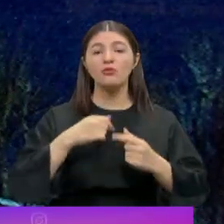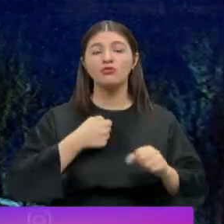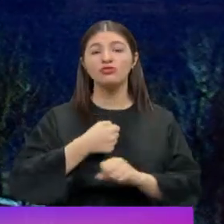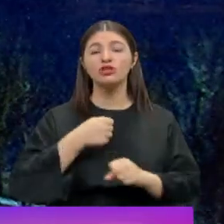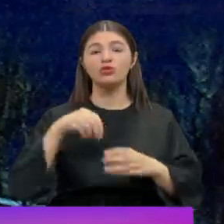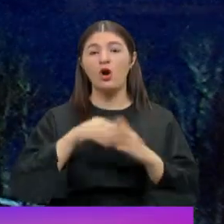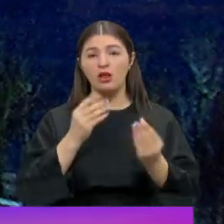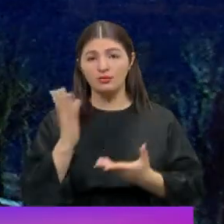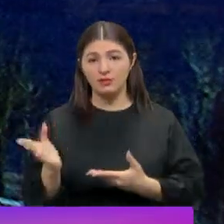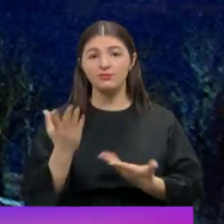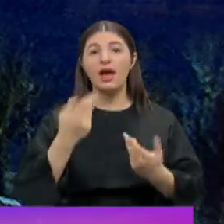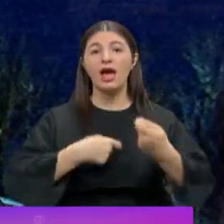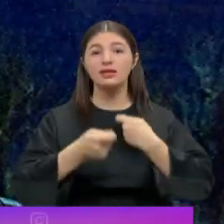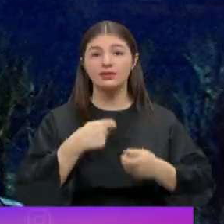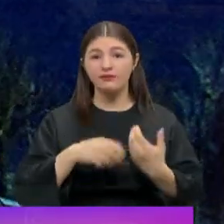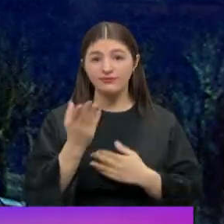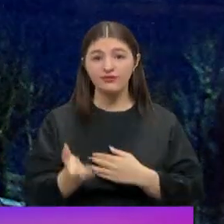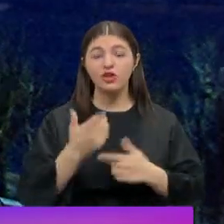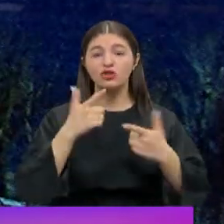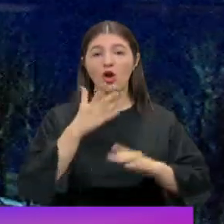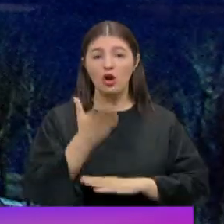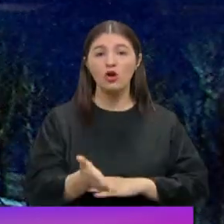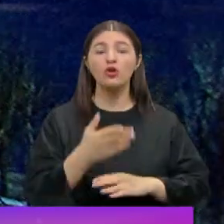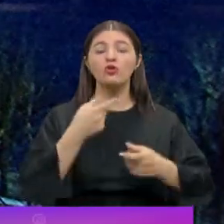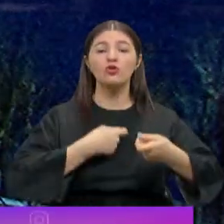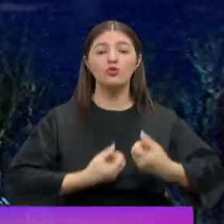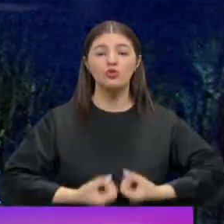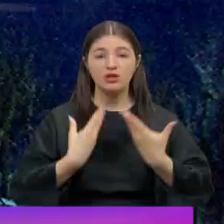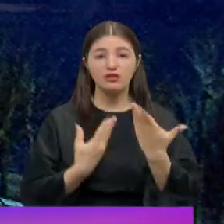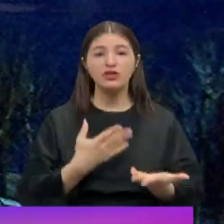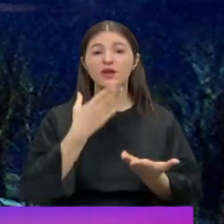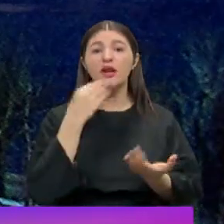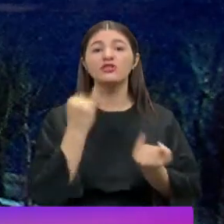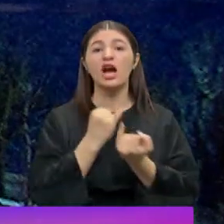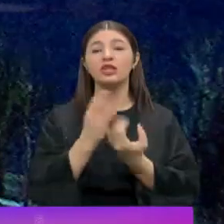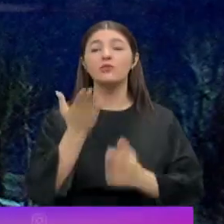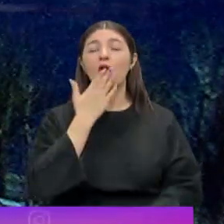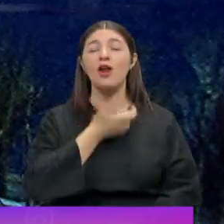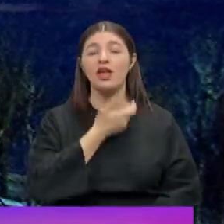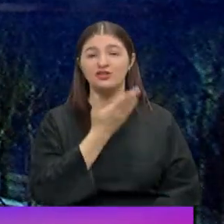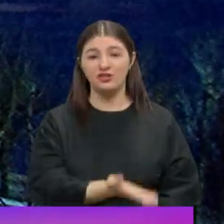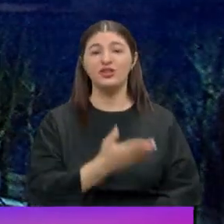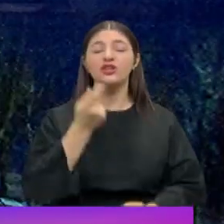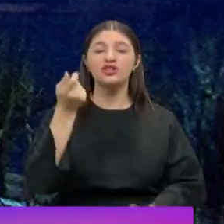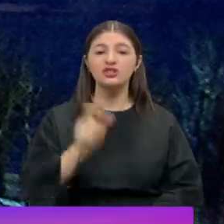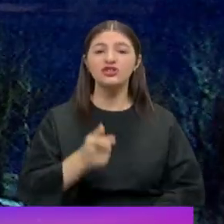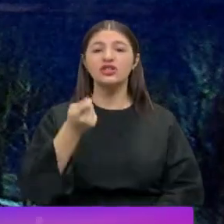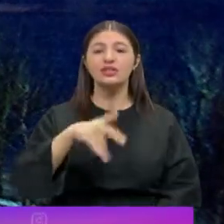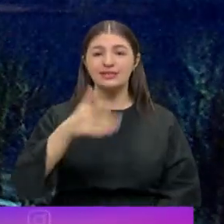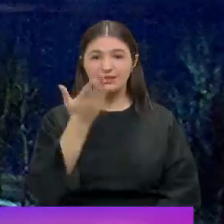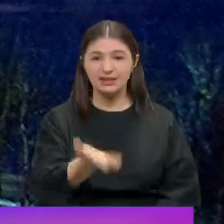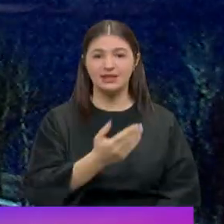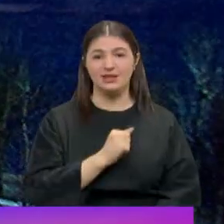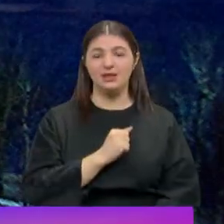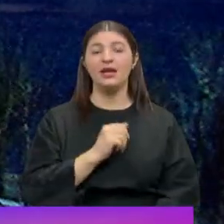mücadelesinde bulunanları esnafı köylü üretici genç kardeşimi öğrenci işçi iş